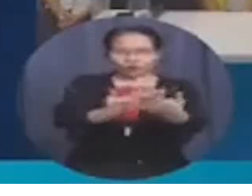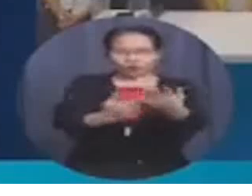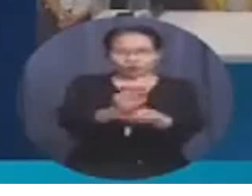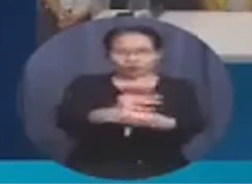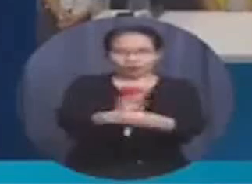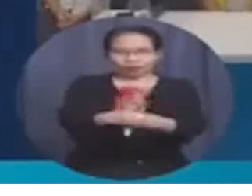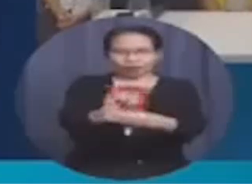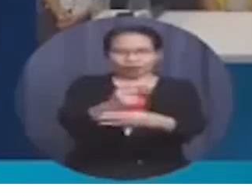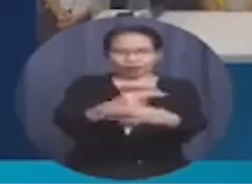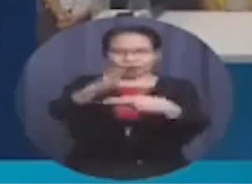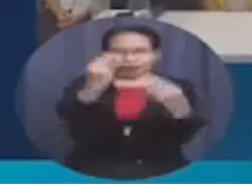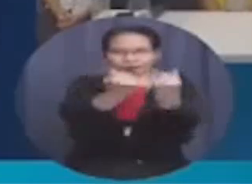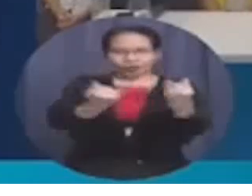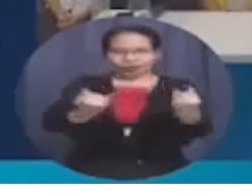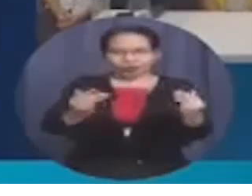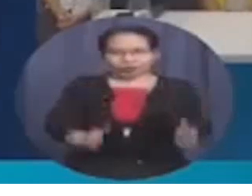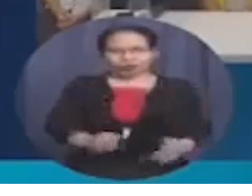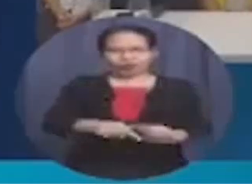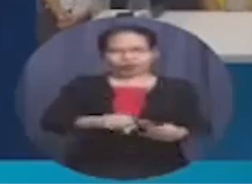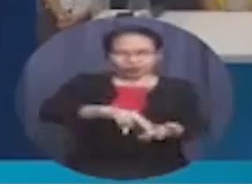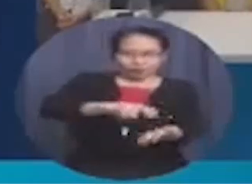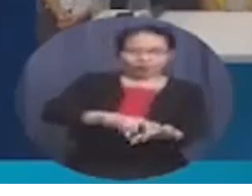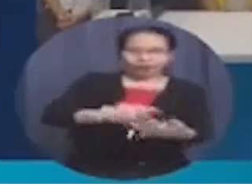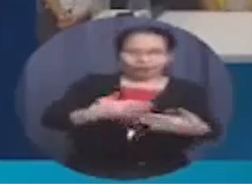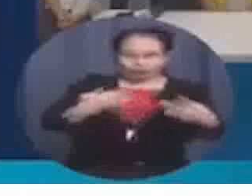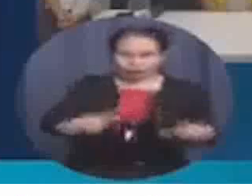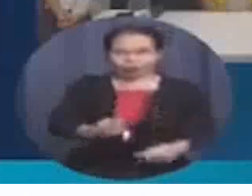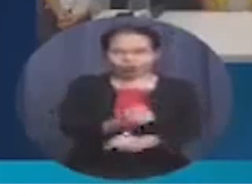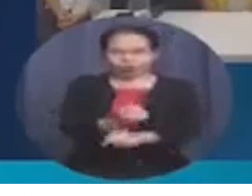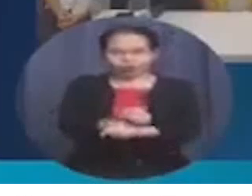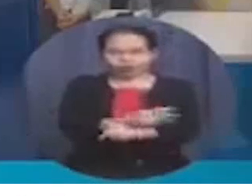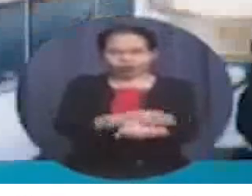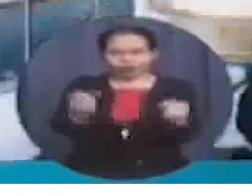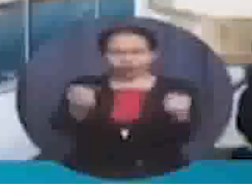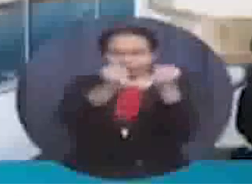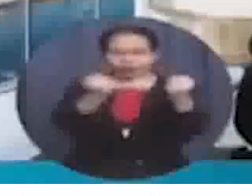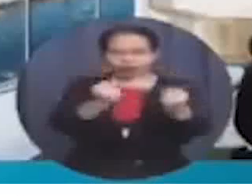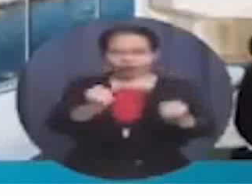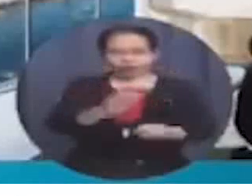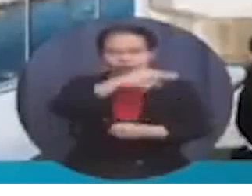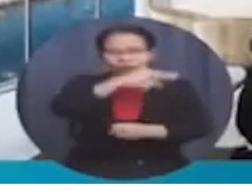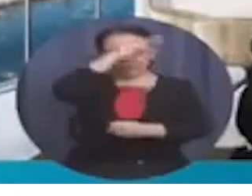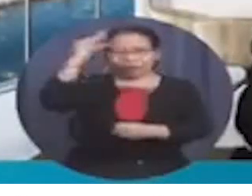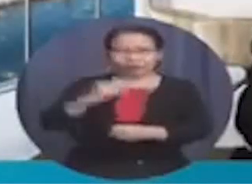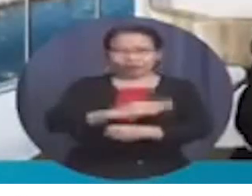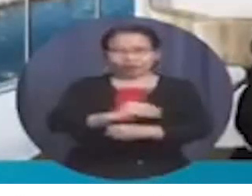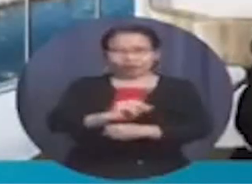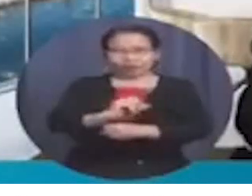pag lumuhod ka na kay Mariang Bato at kay Mariang Kahoy at kay Jose na